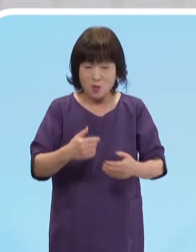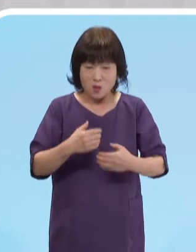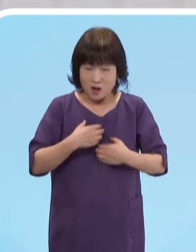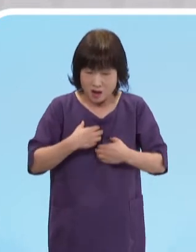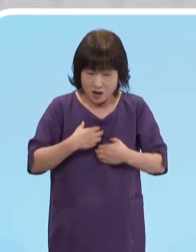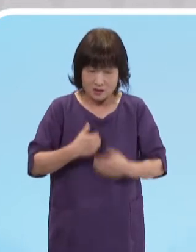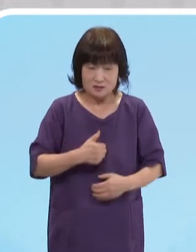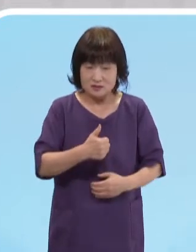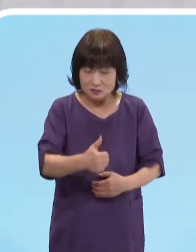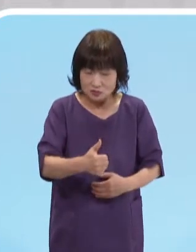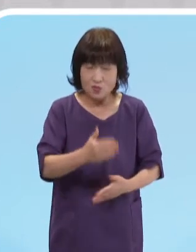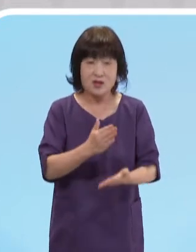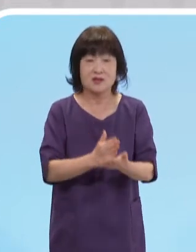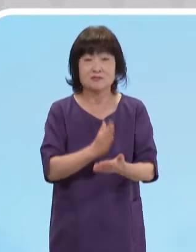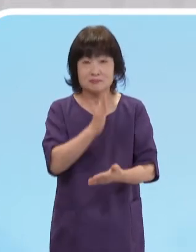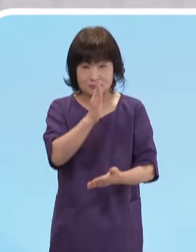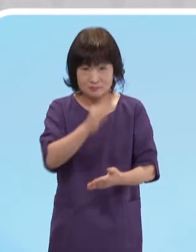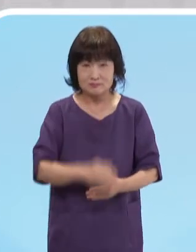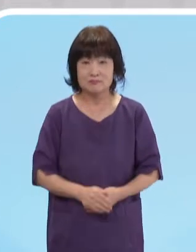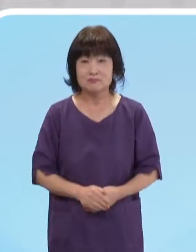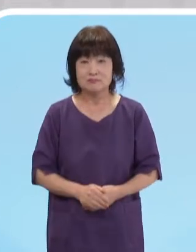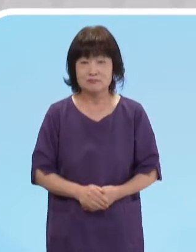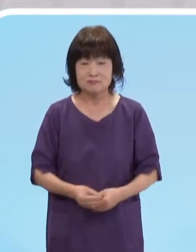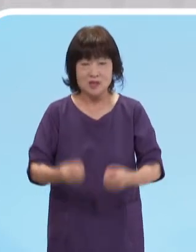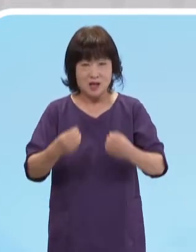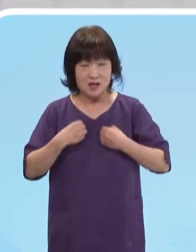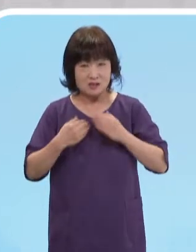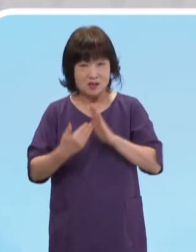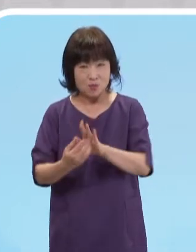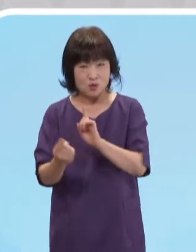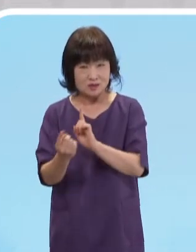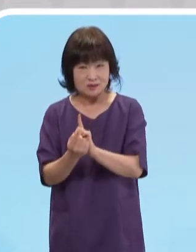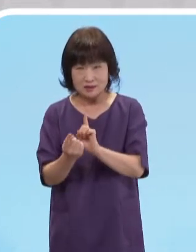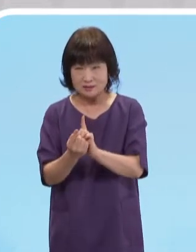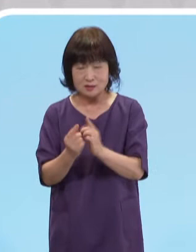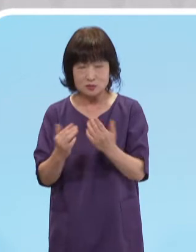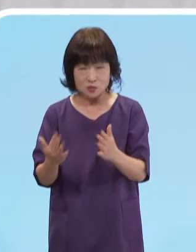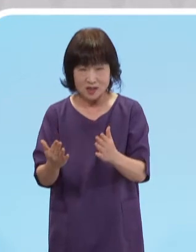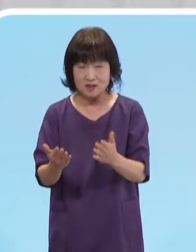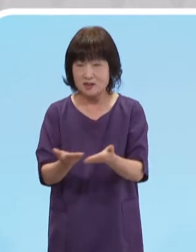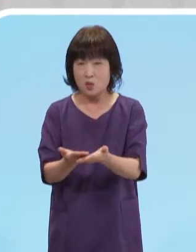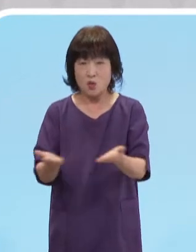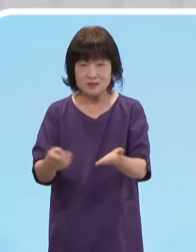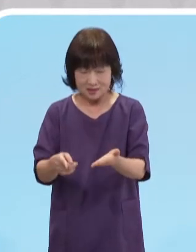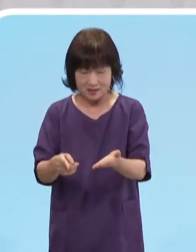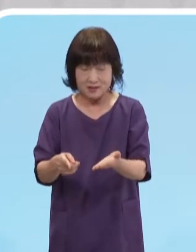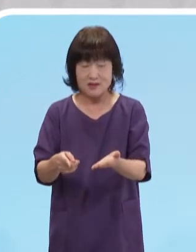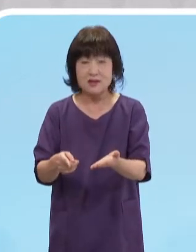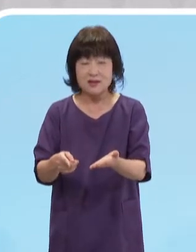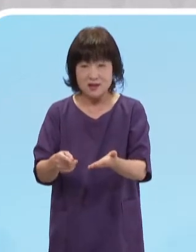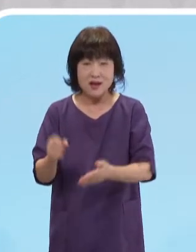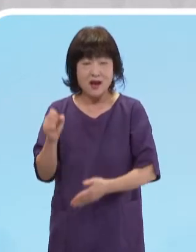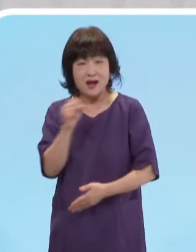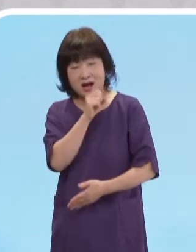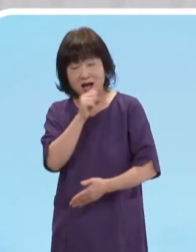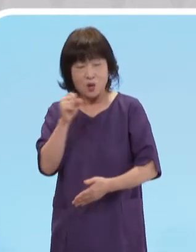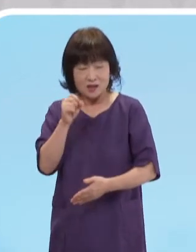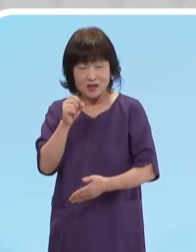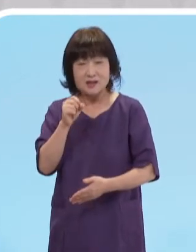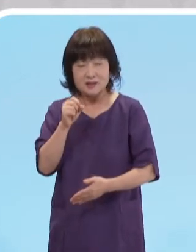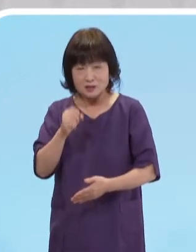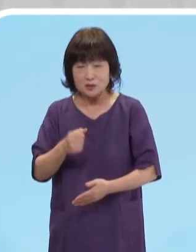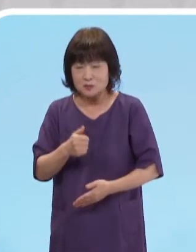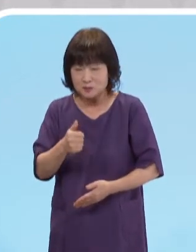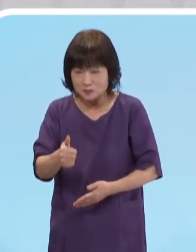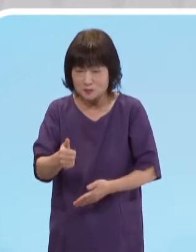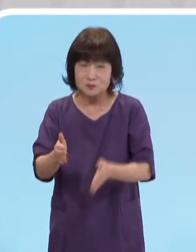ょう。感染防止対策がされていない酒類の提供を行う飲食店、カラオケなどの